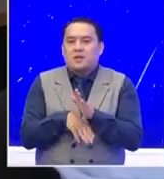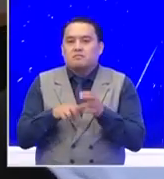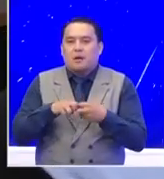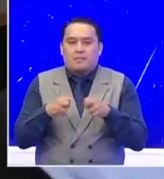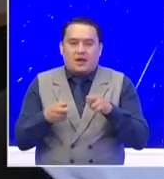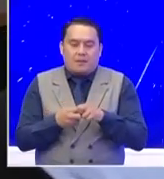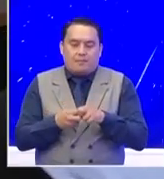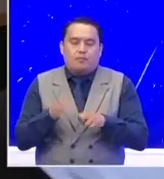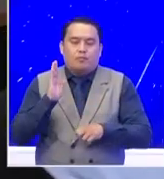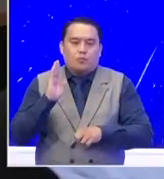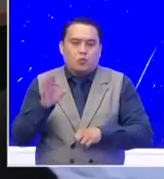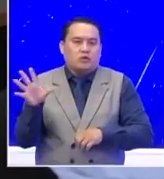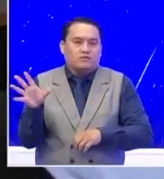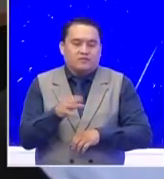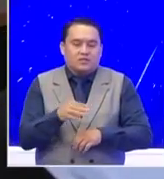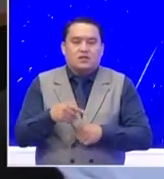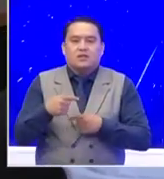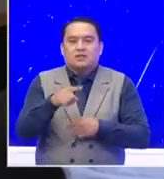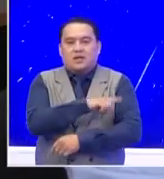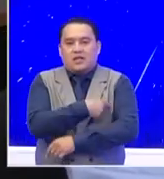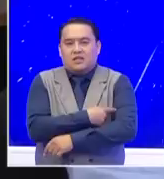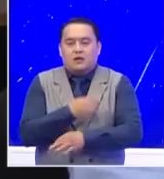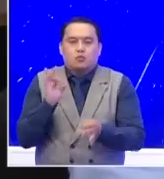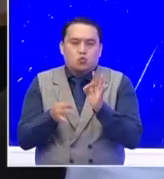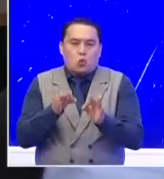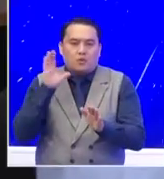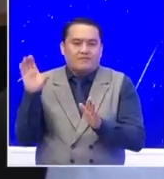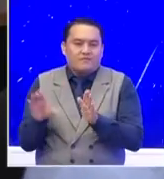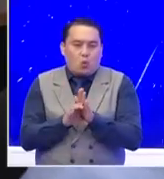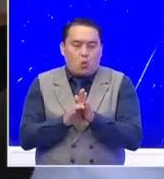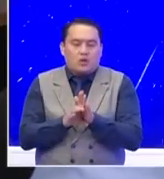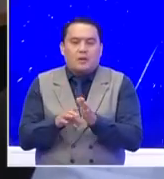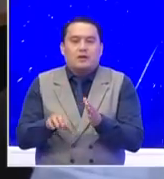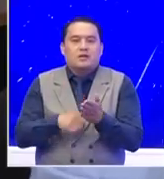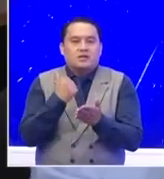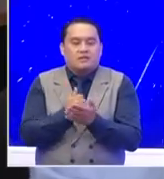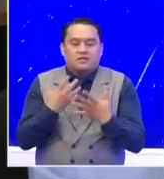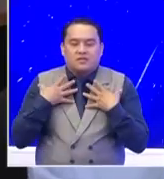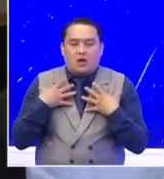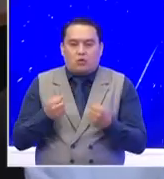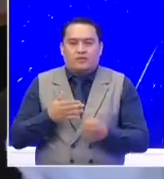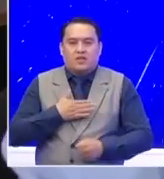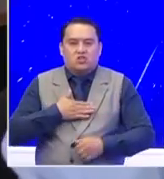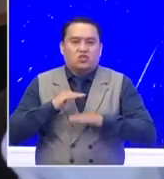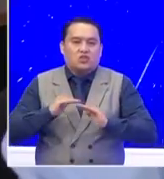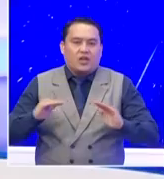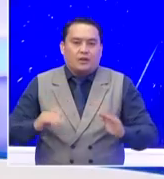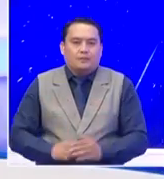эксцессов. Мы полностью придерживаемся всем санитарным нормам и во главу угла ставим прежде всего здоровье наших детей.